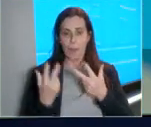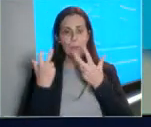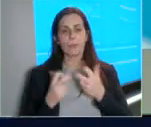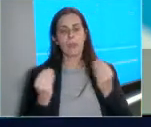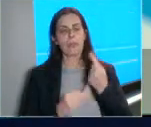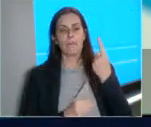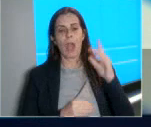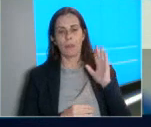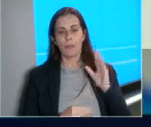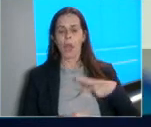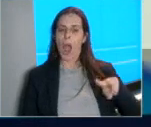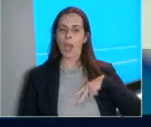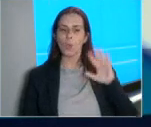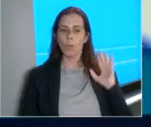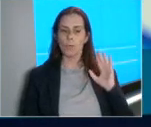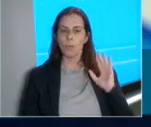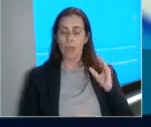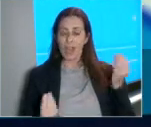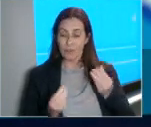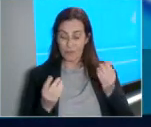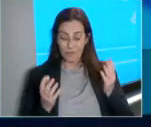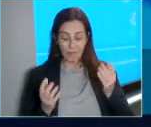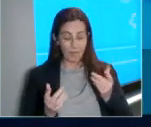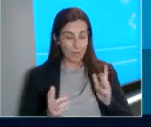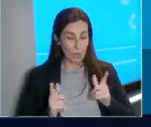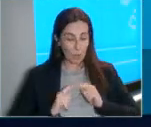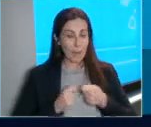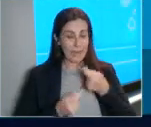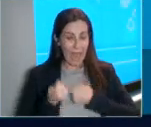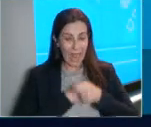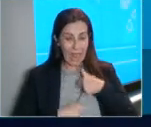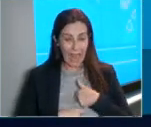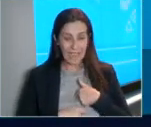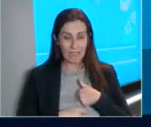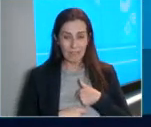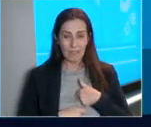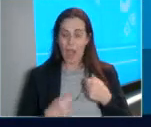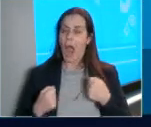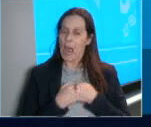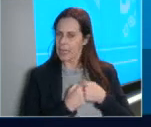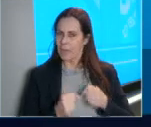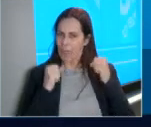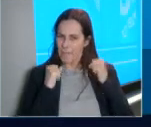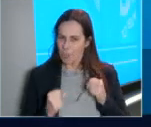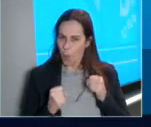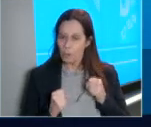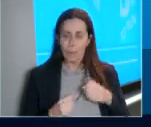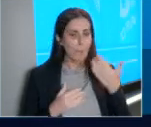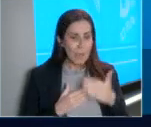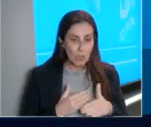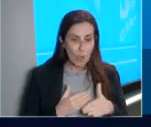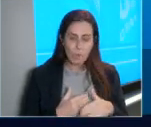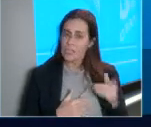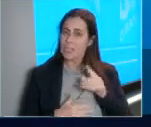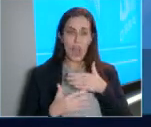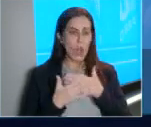ומצפה רק לדבר אחד, אחריות לאומית. הקטסטרופה הכלכלית שמחכה לנו, לדעתי, האתגרים הביטחוניים, בסוף